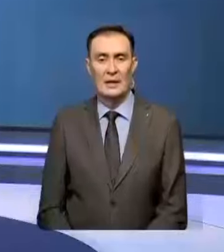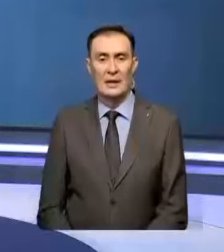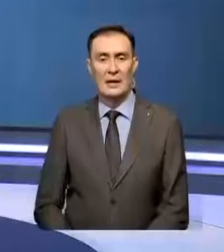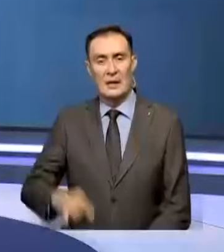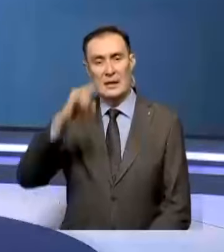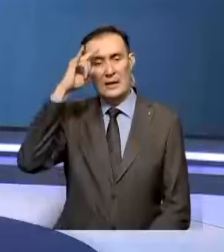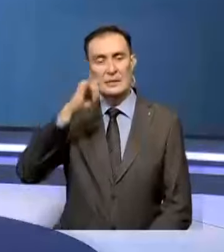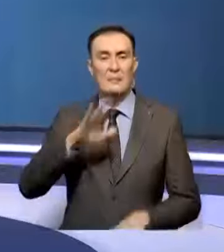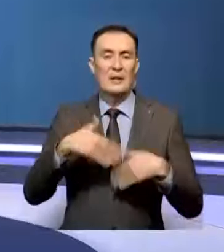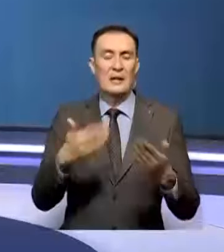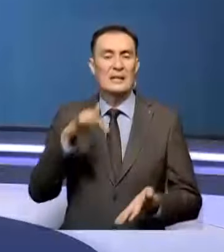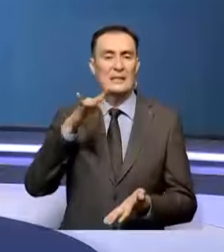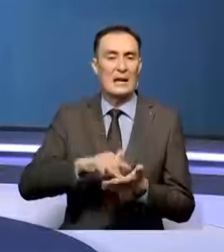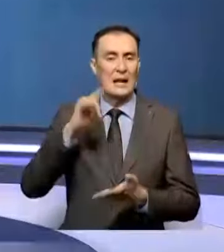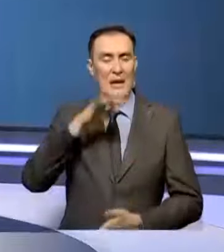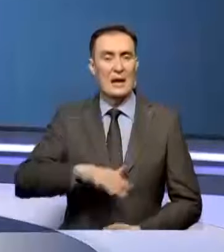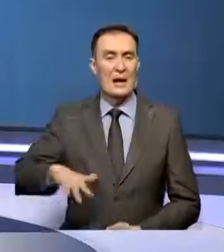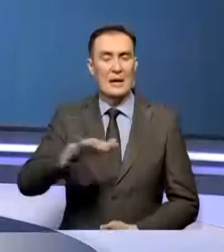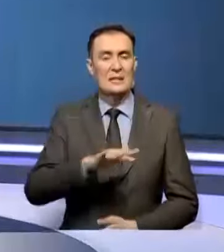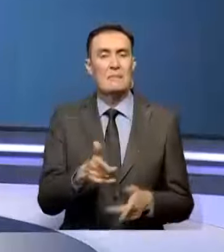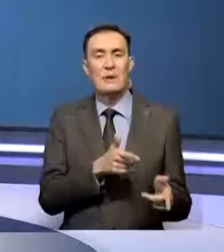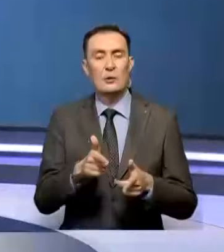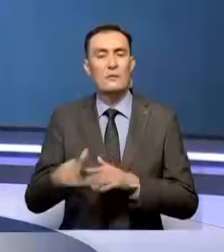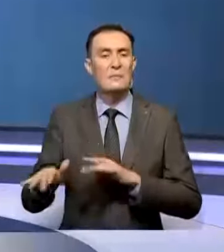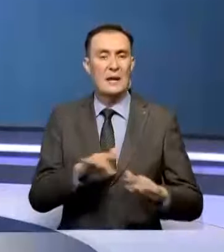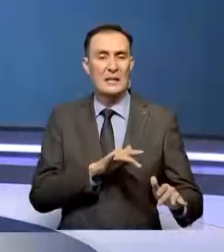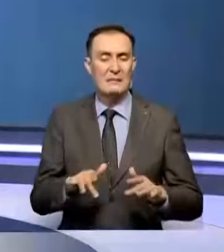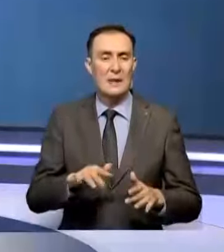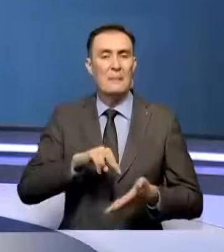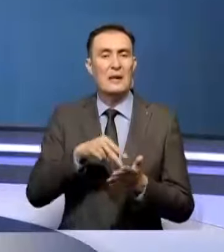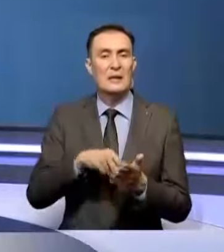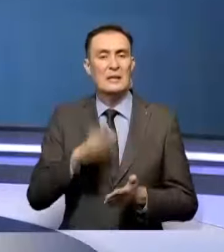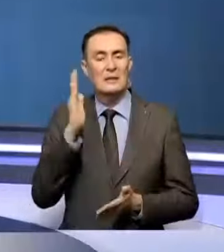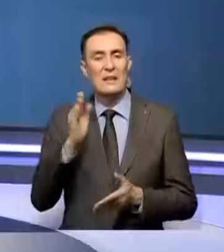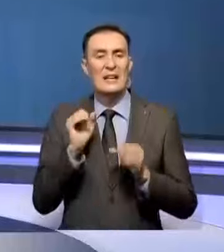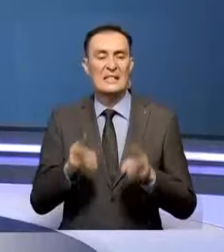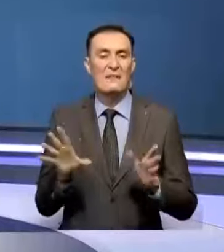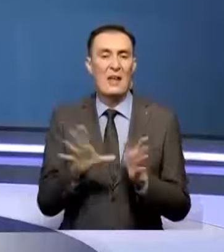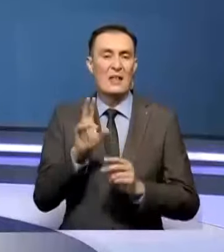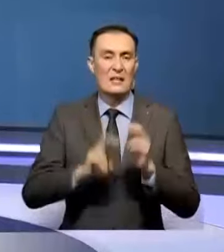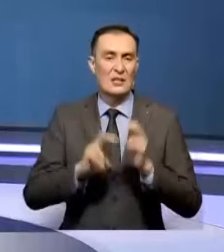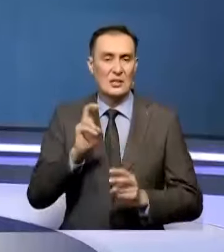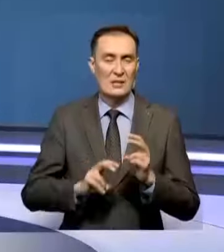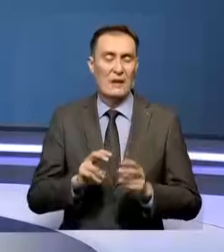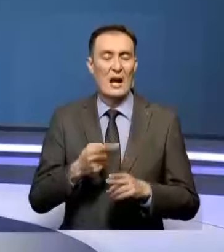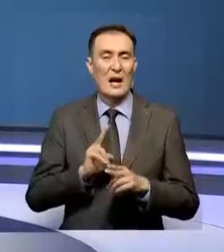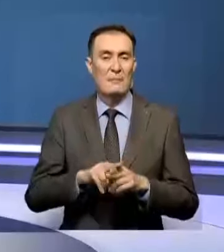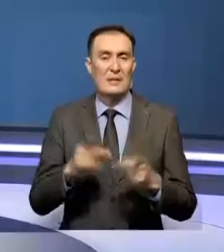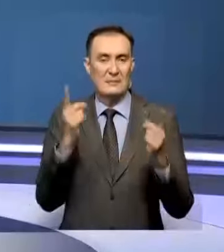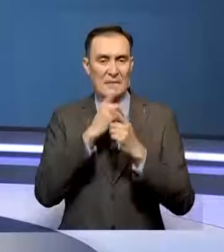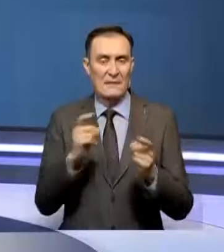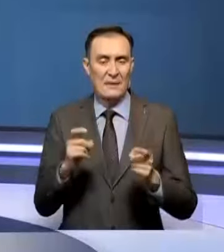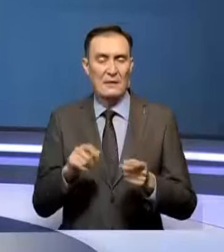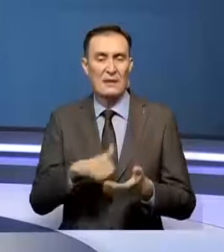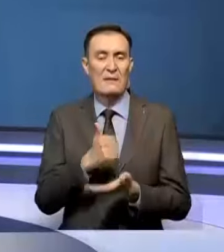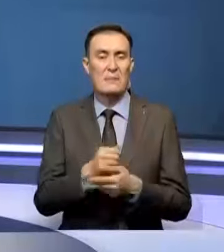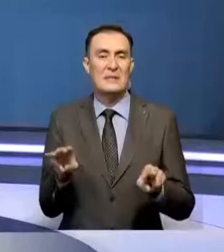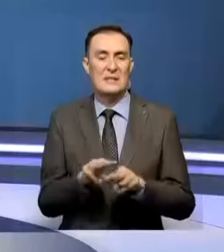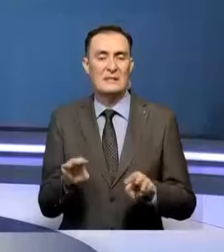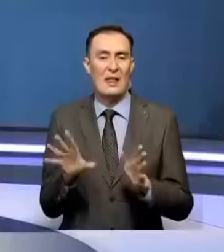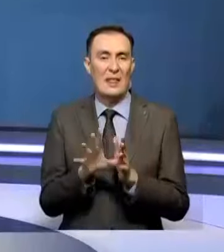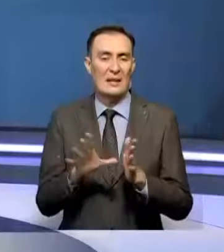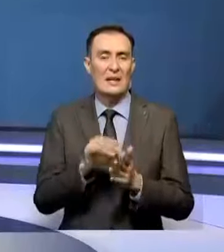Казахстан предлагает странам Центральной Азии разработать механизмы прогнозирования рисков в энергетической сфере. Об этом сегодня заявил глава Минэнерго Алмаз